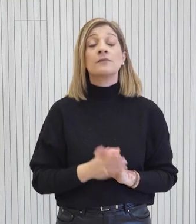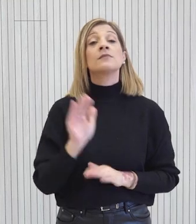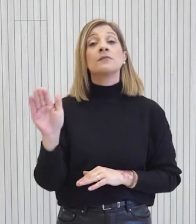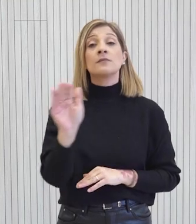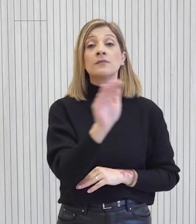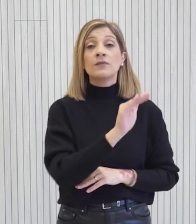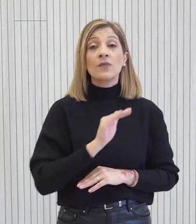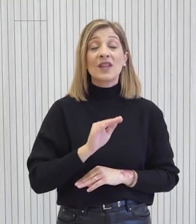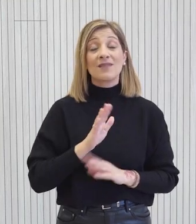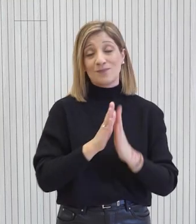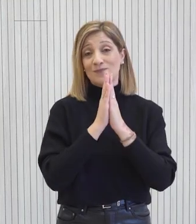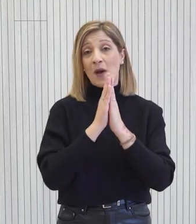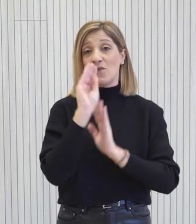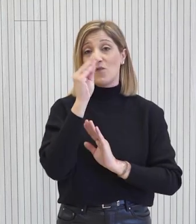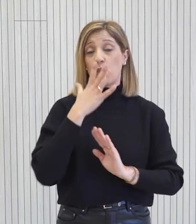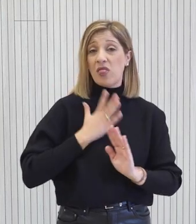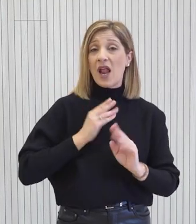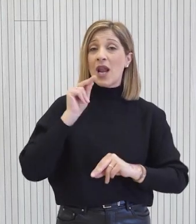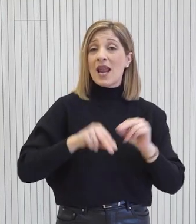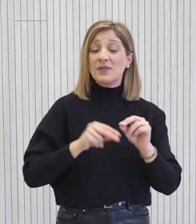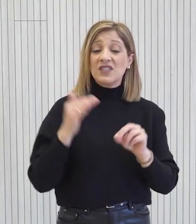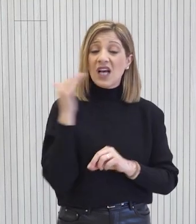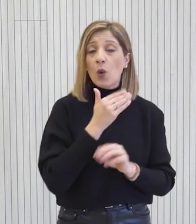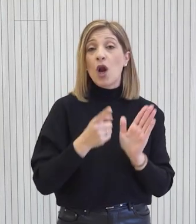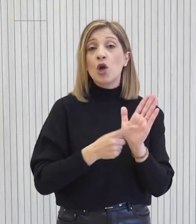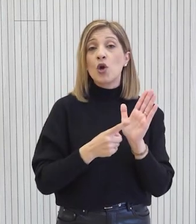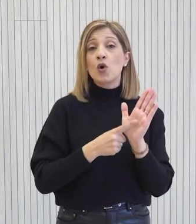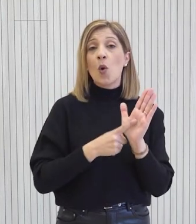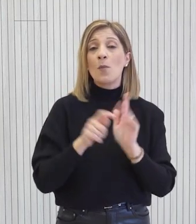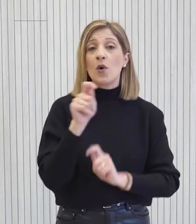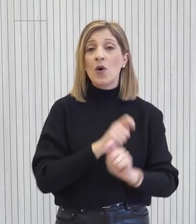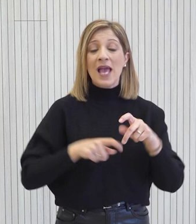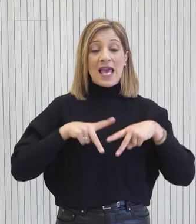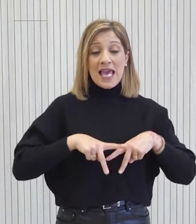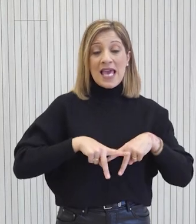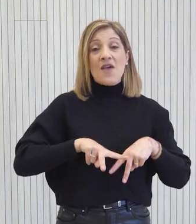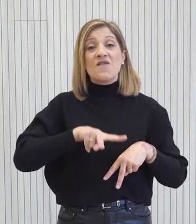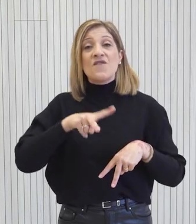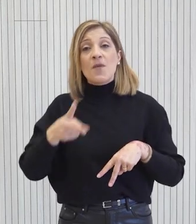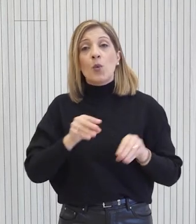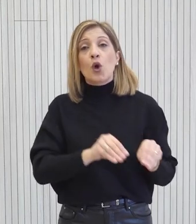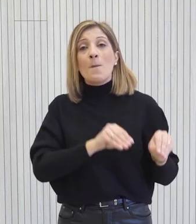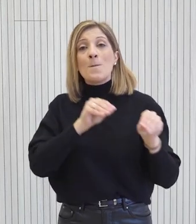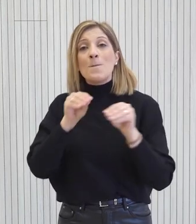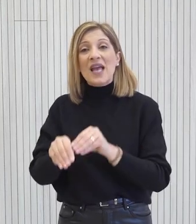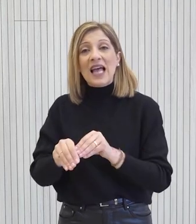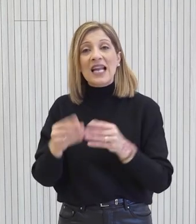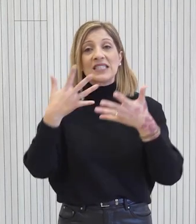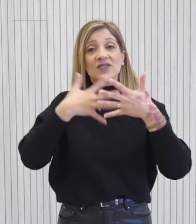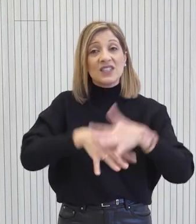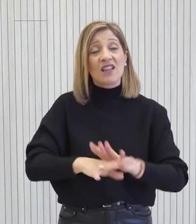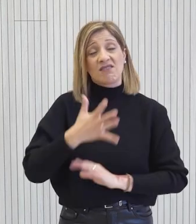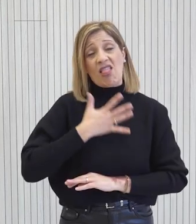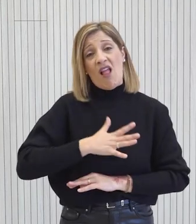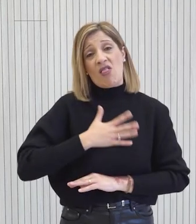Καλούμε τη Βουλή των Αντιπροσώπων να ψηφίσει σε νόμο το συντομότερο δυνατόν και τη σύσταση του Υπουργείου Μετανάστευσης, Ασύλου και Ένταξης, που βρίσκεται